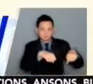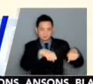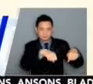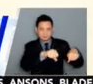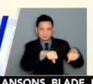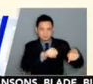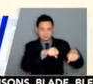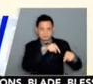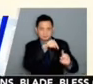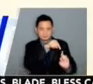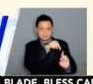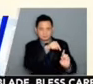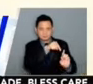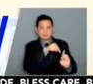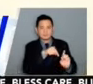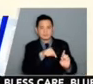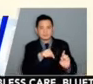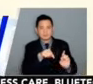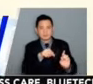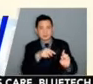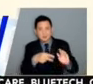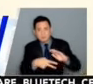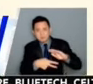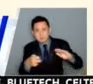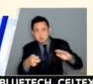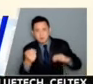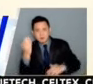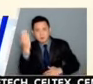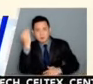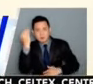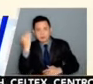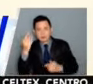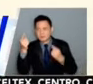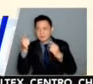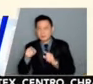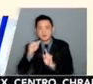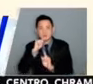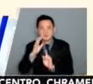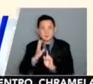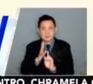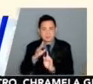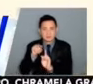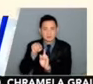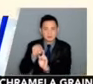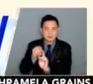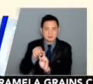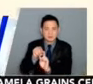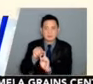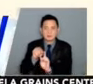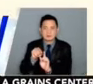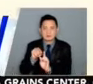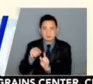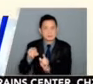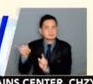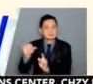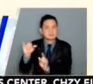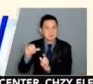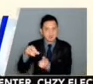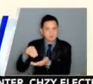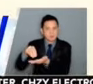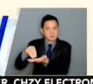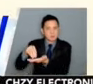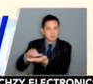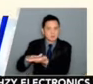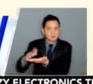ay kinarnap din niya pagkatapos siyang hold upin ang isang babaeng nagpapautang din sometime April sa